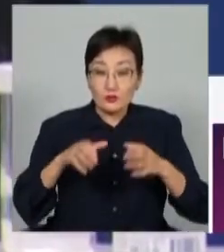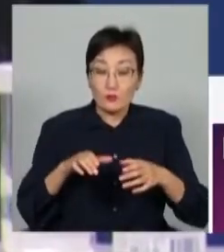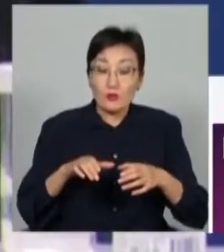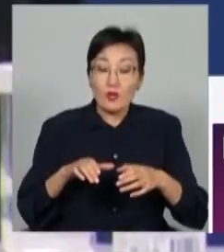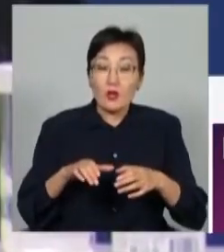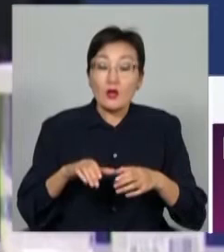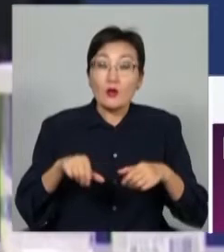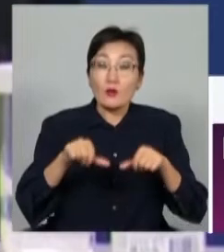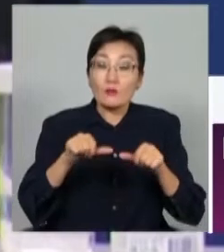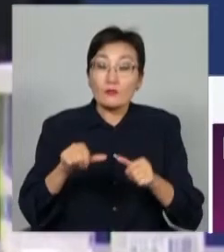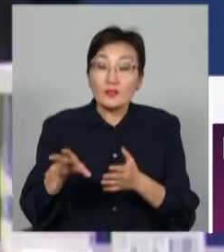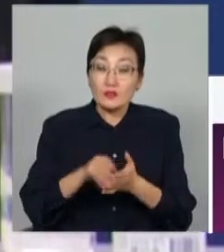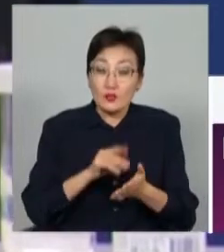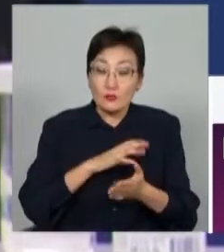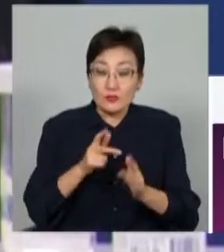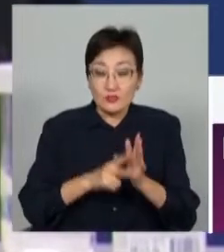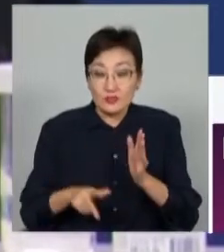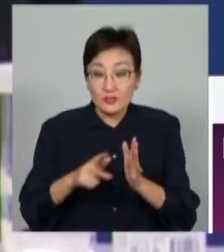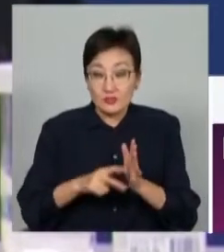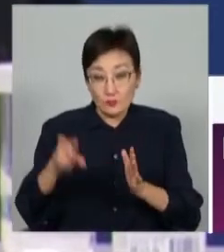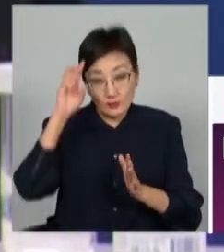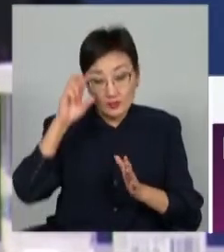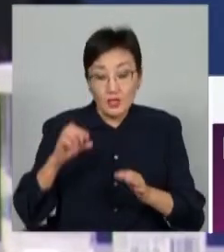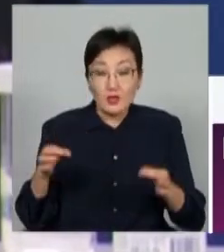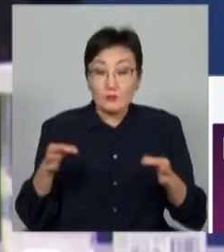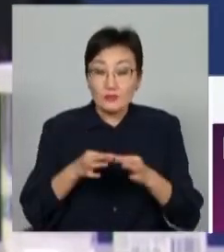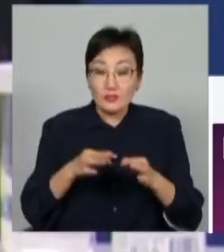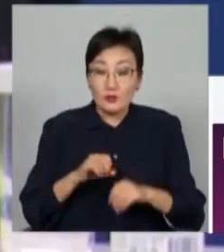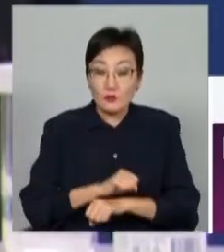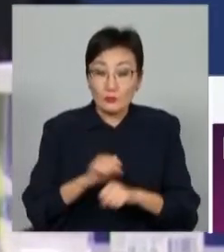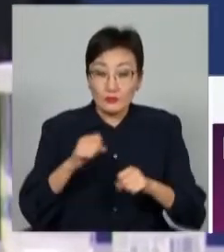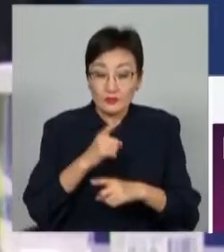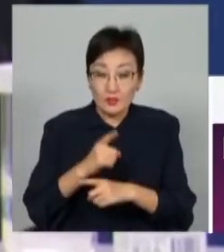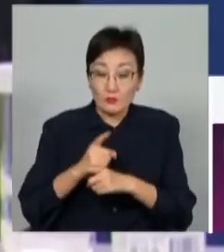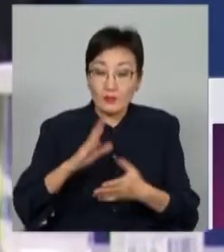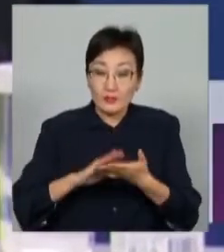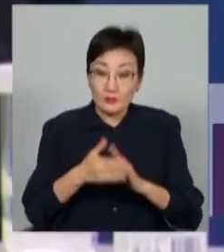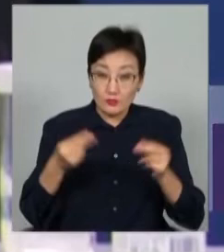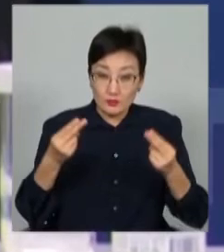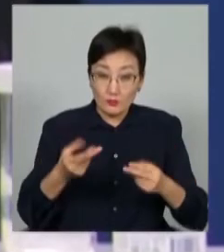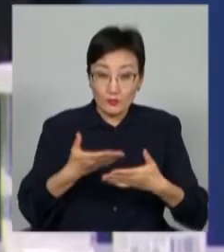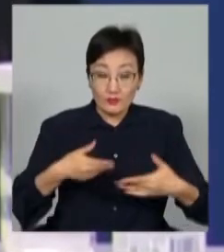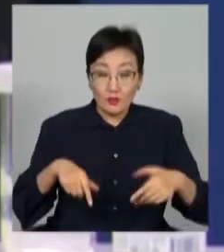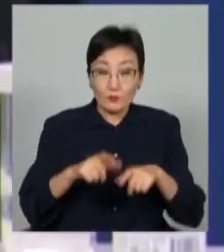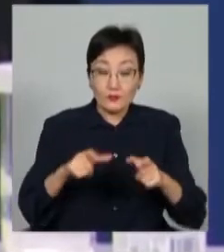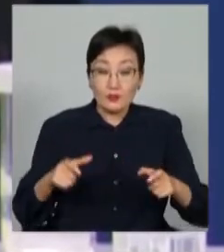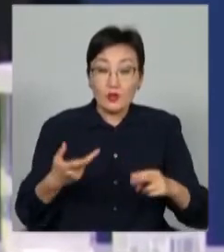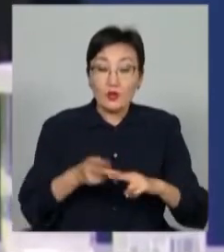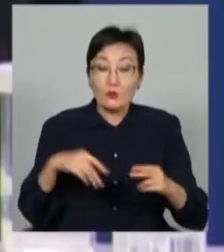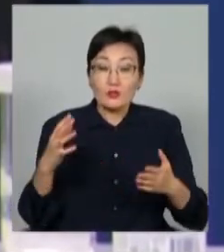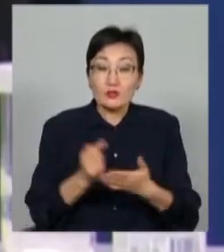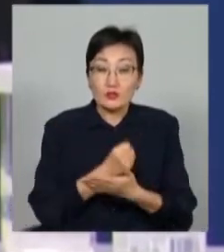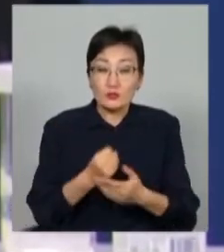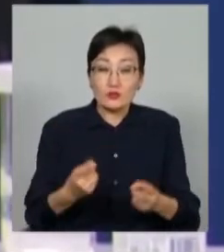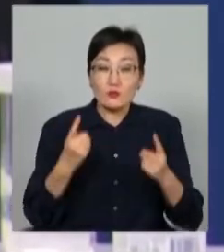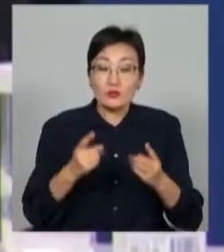үрдісін қалыптастырды. Бүгінде әлемнің 88 мемлекеті ядролық қаруға тыйым салу туралы келісімге қол қойды. Біз адамзаттың осы жетістігіне